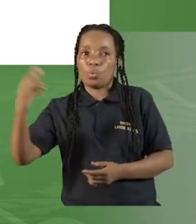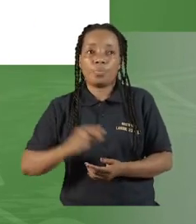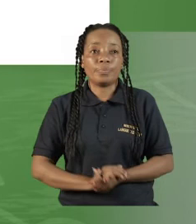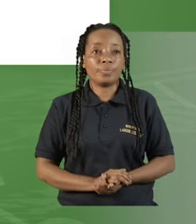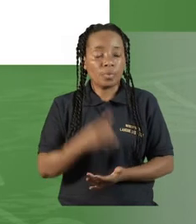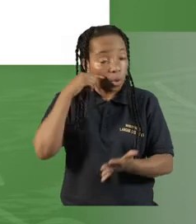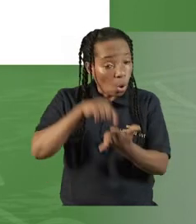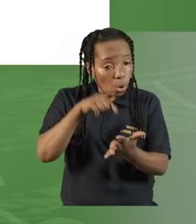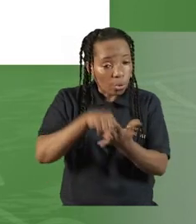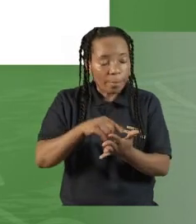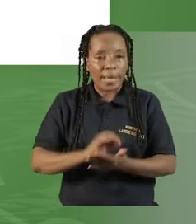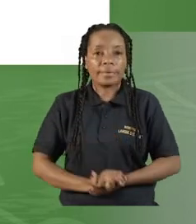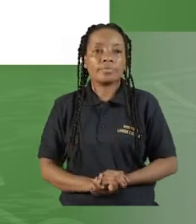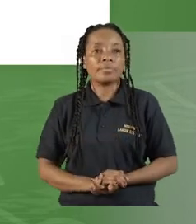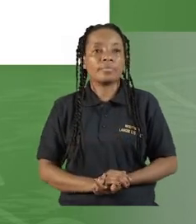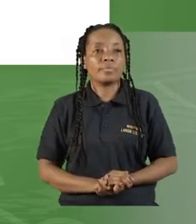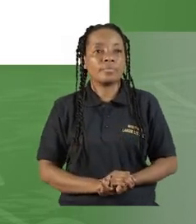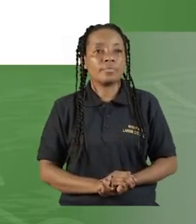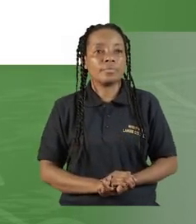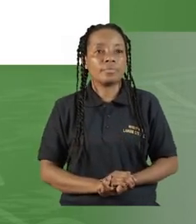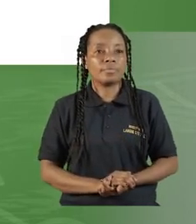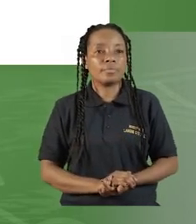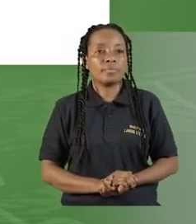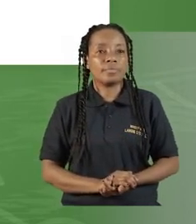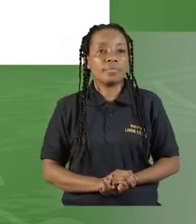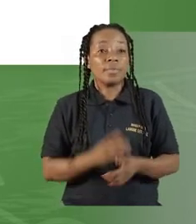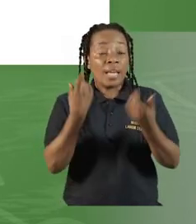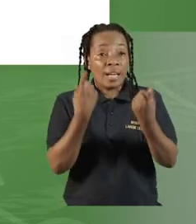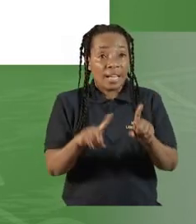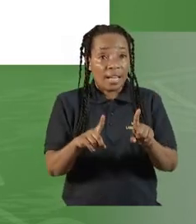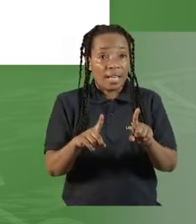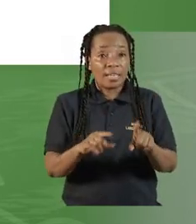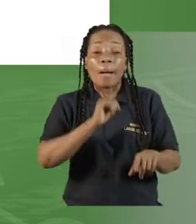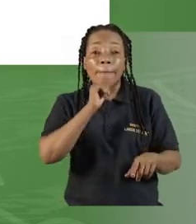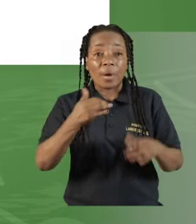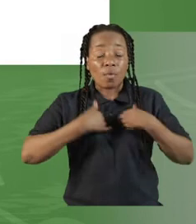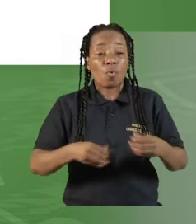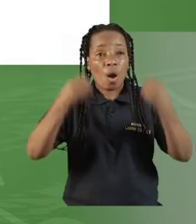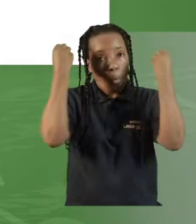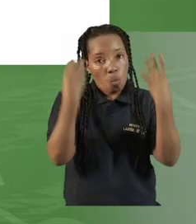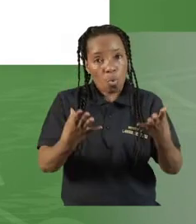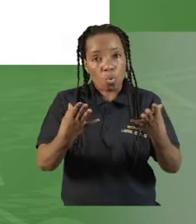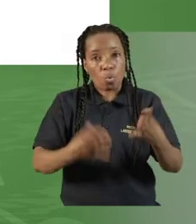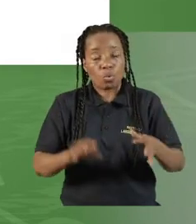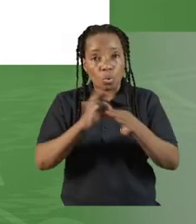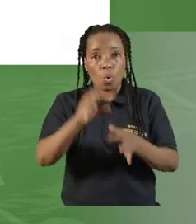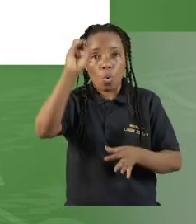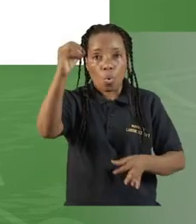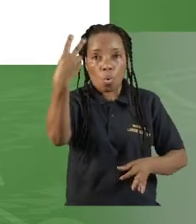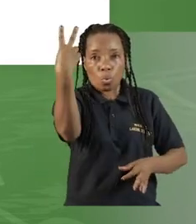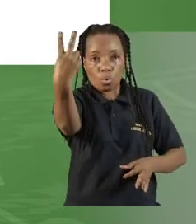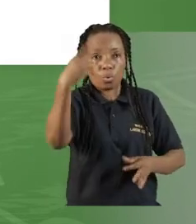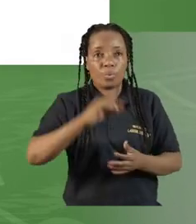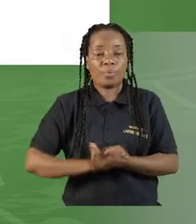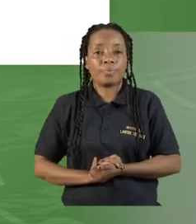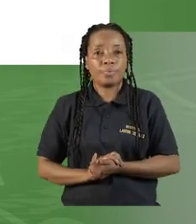En remarque, lorsque la quantité de dioxygène est insuffisante, la